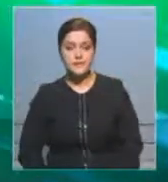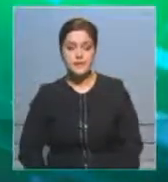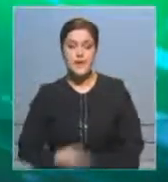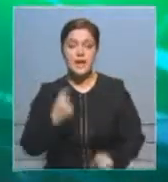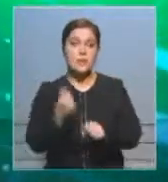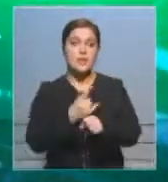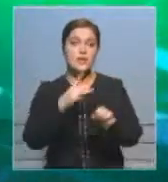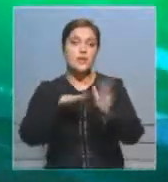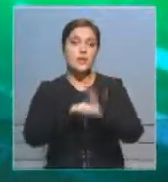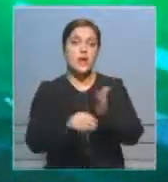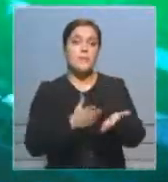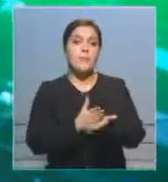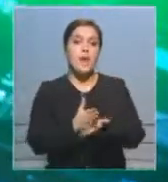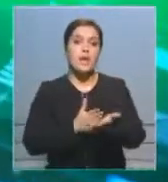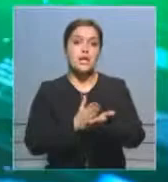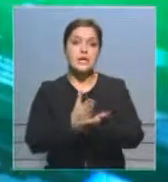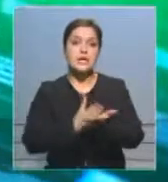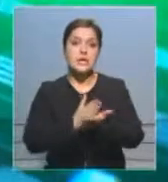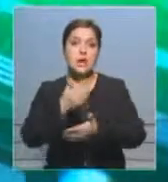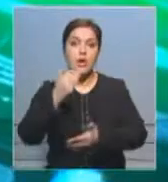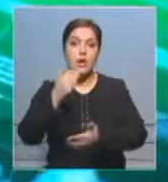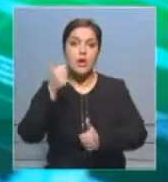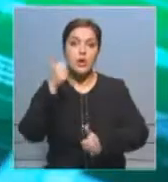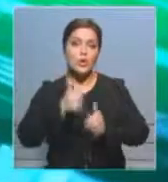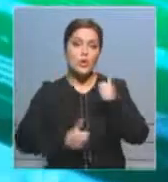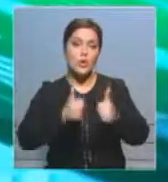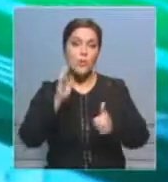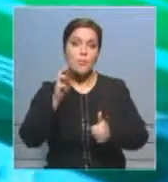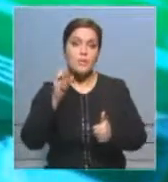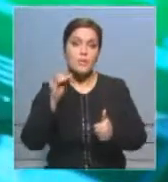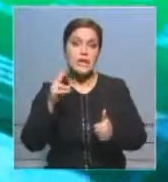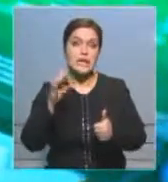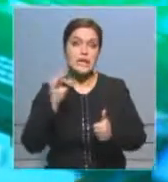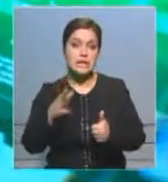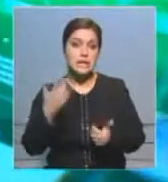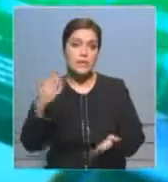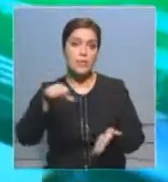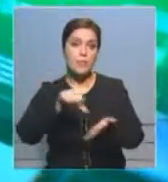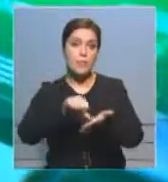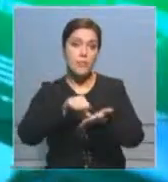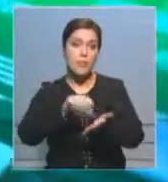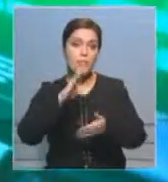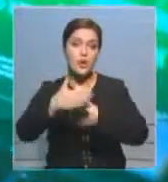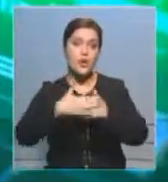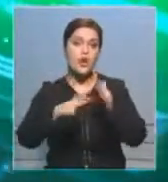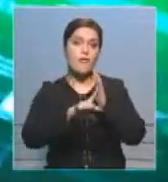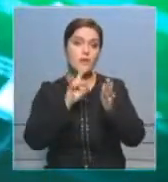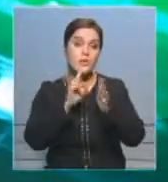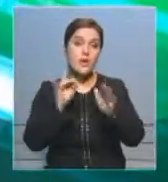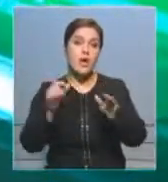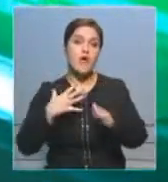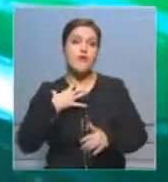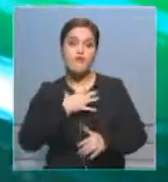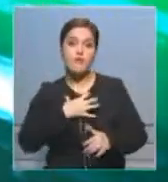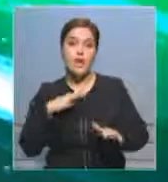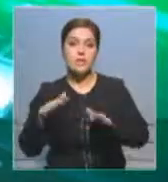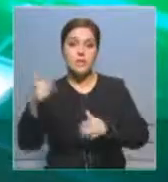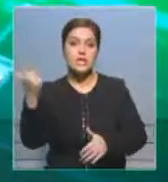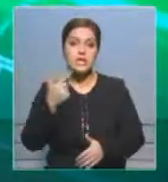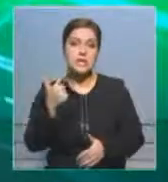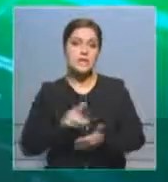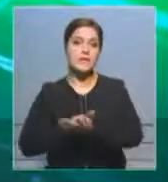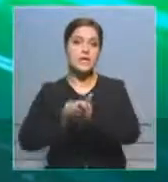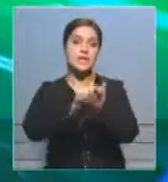впервые вступить в политическую гонку на мирно партии бирлик ее представители рассматривают предстоящие выборы как важный инструмент